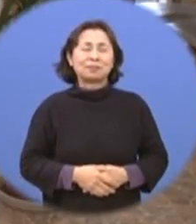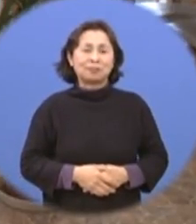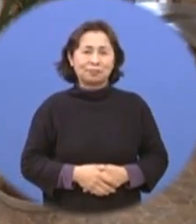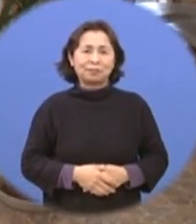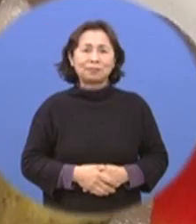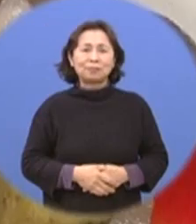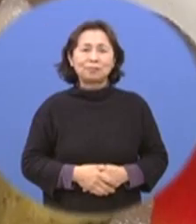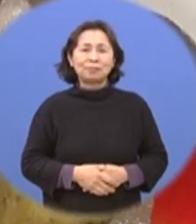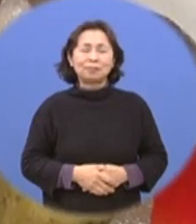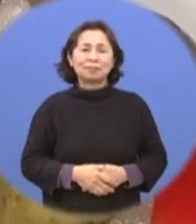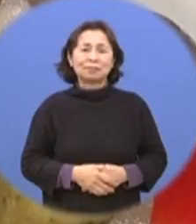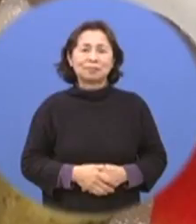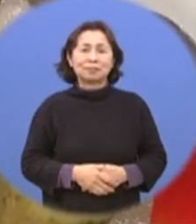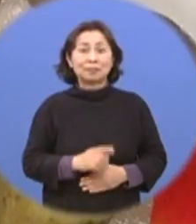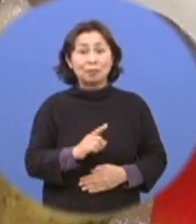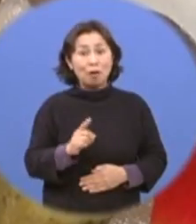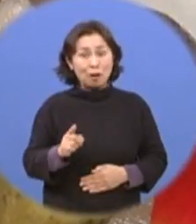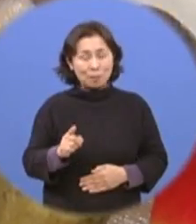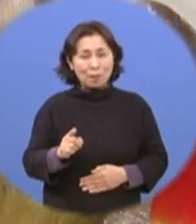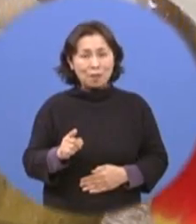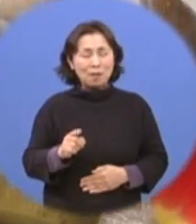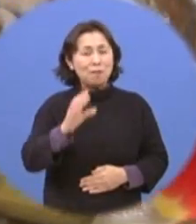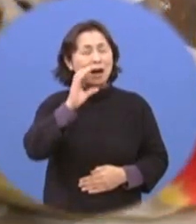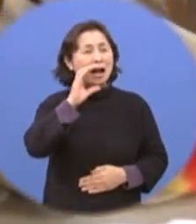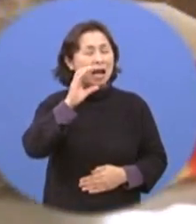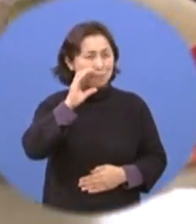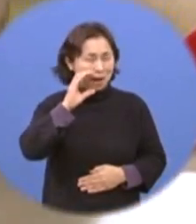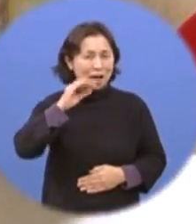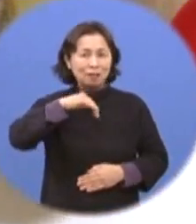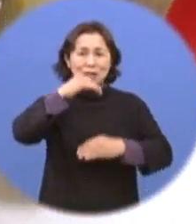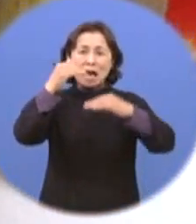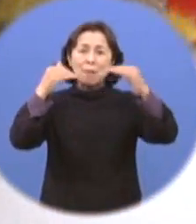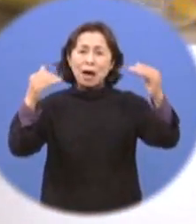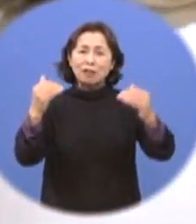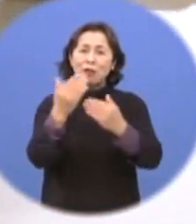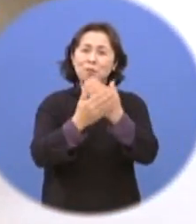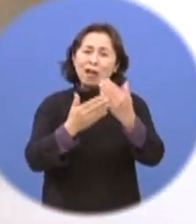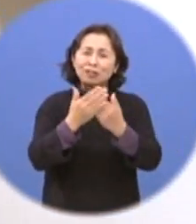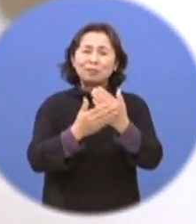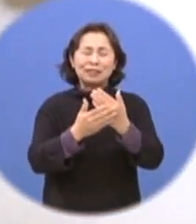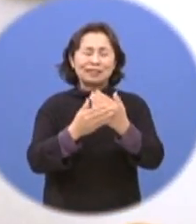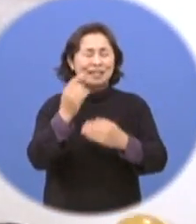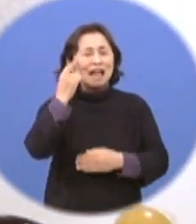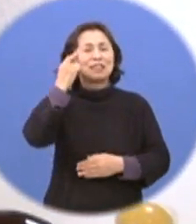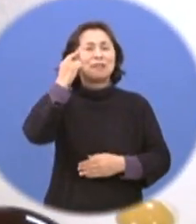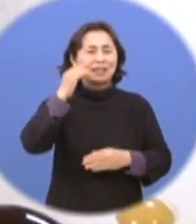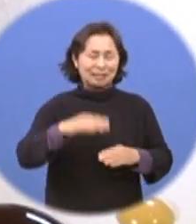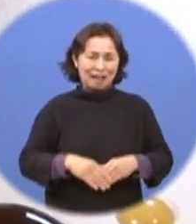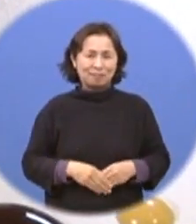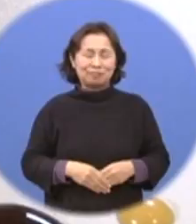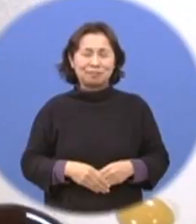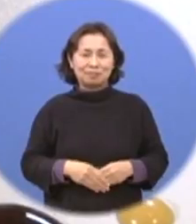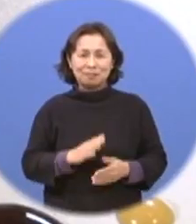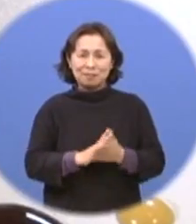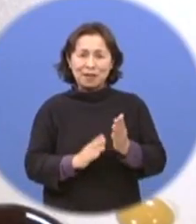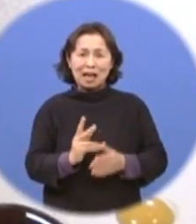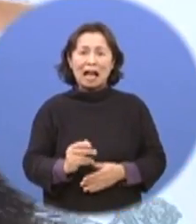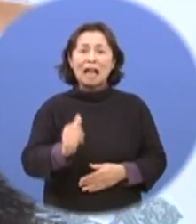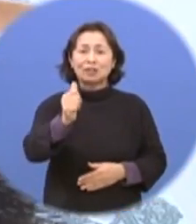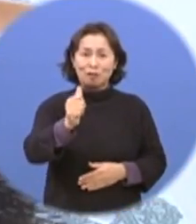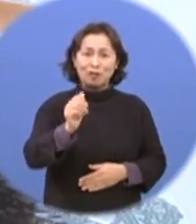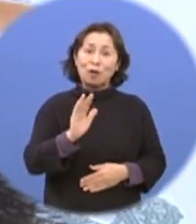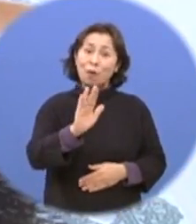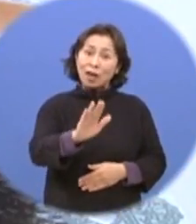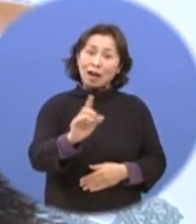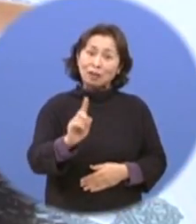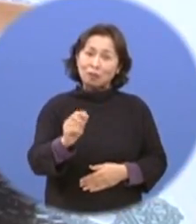どのメニューも和歌山の山の恵みを感じることができますね最後に畜産課の大手課長に今後の展開